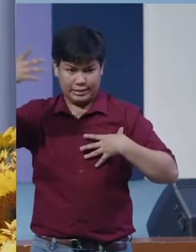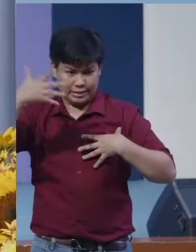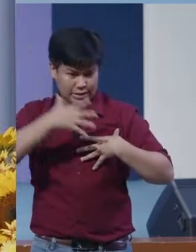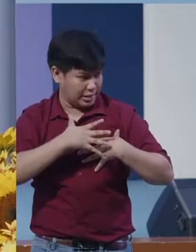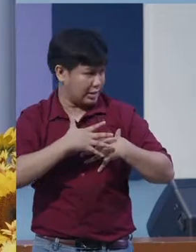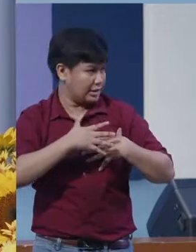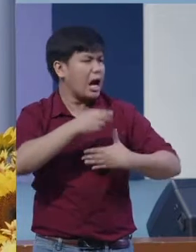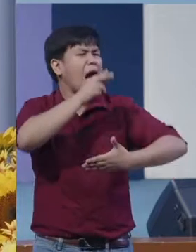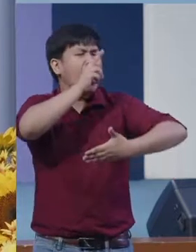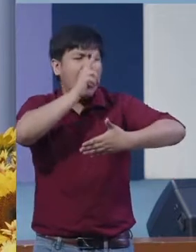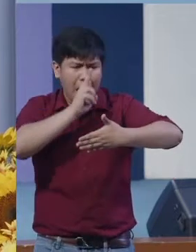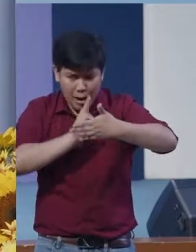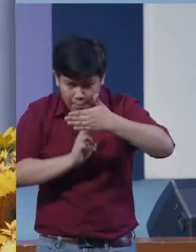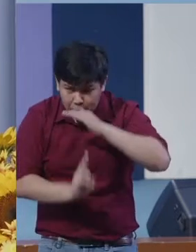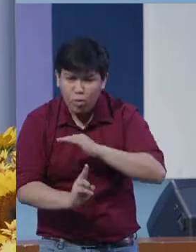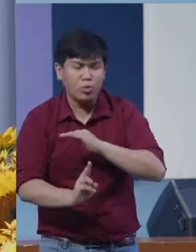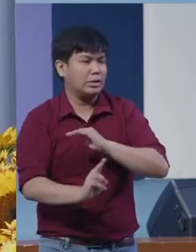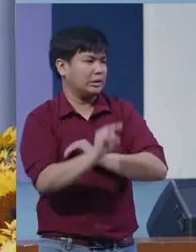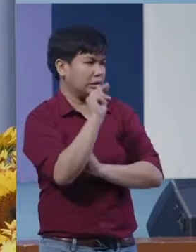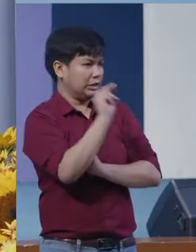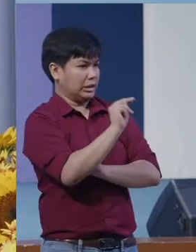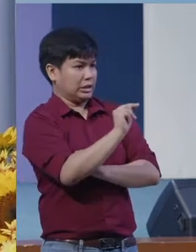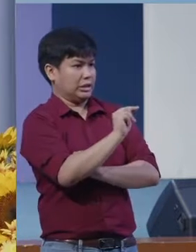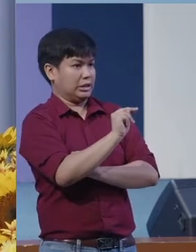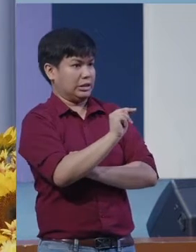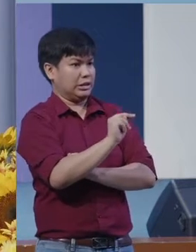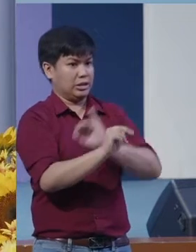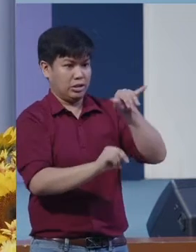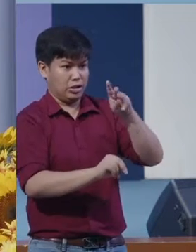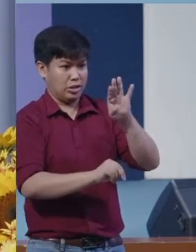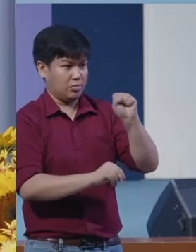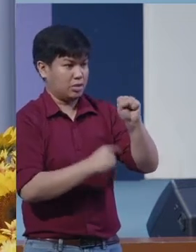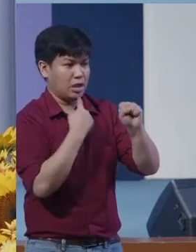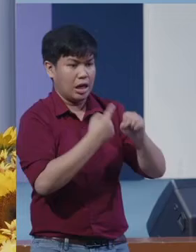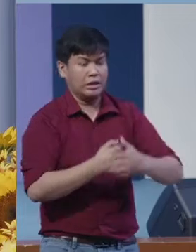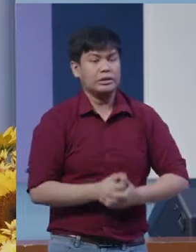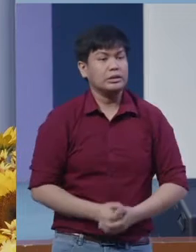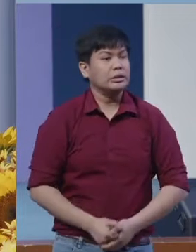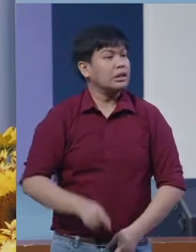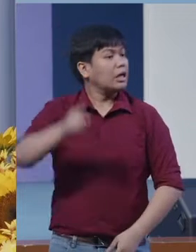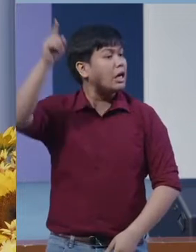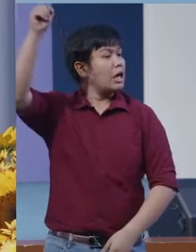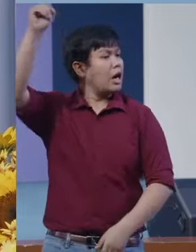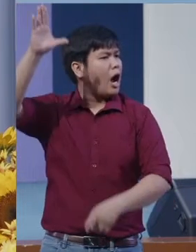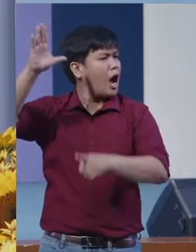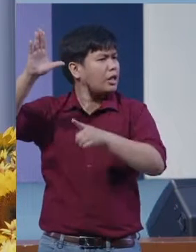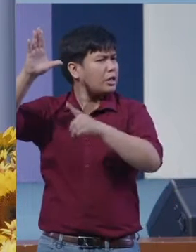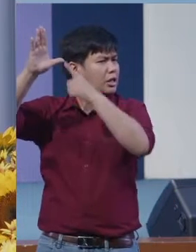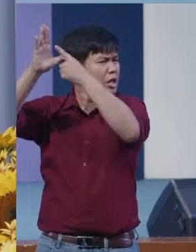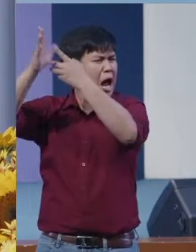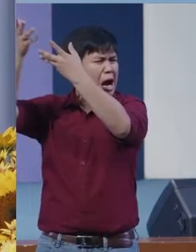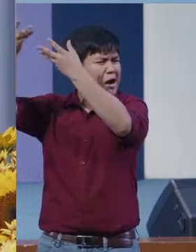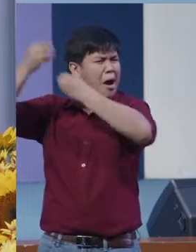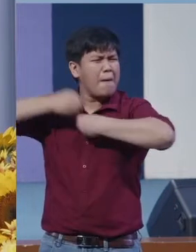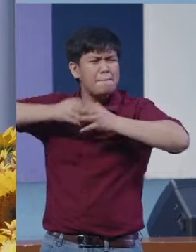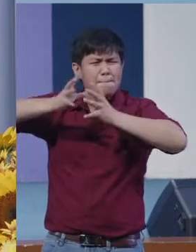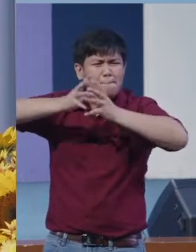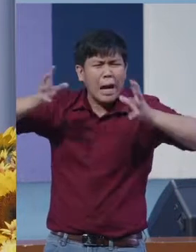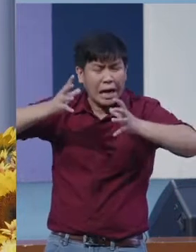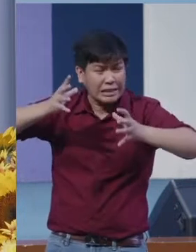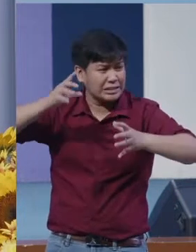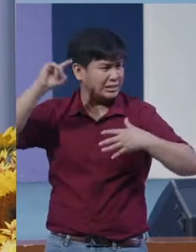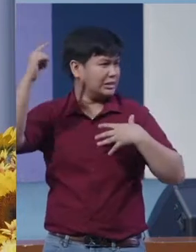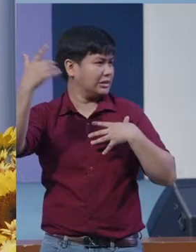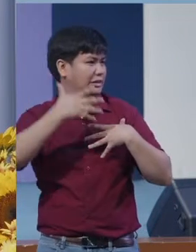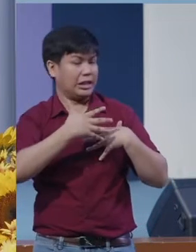verses 6 and 7. Sabi niya, but He gives more grace. Therefore it